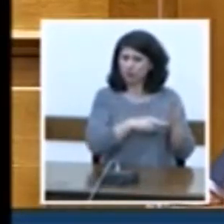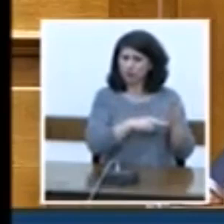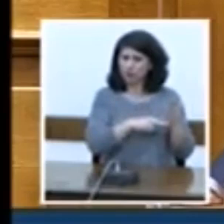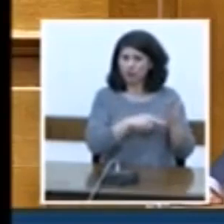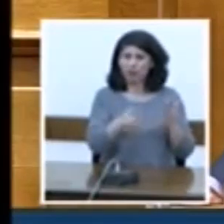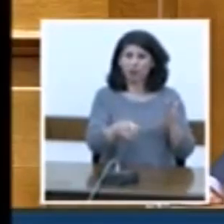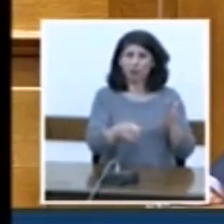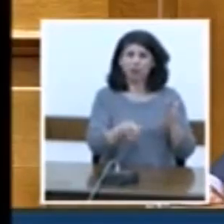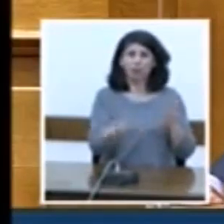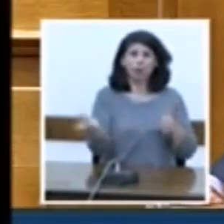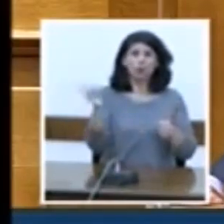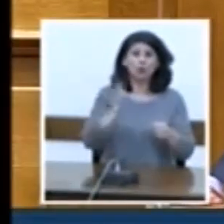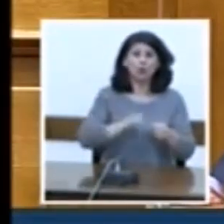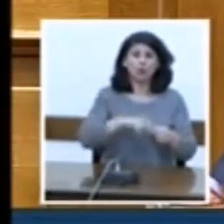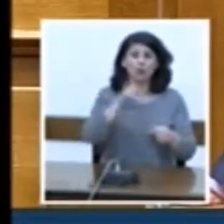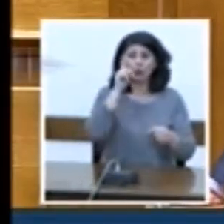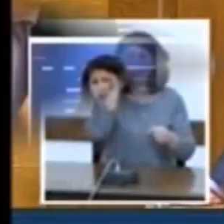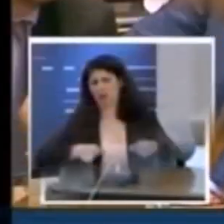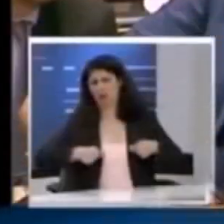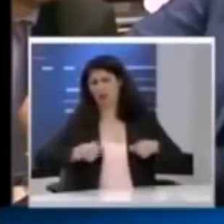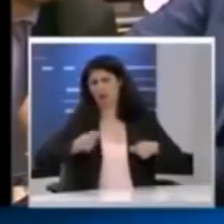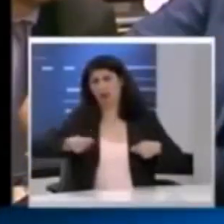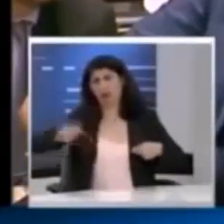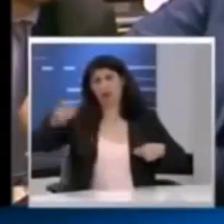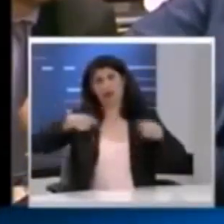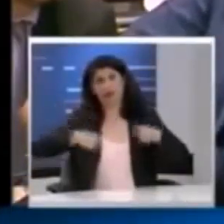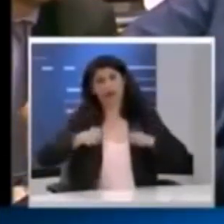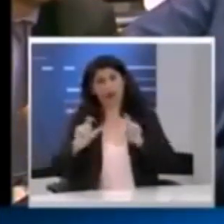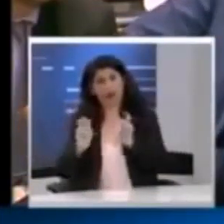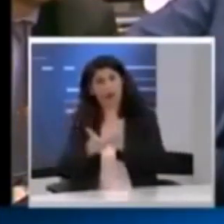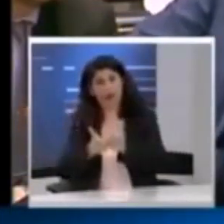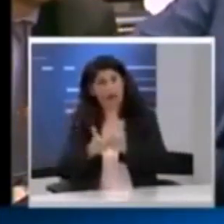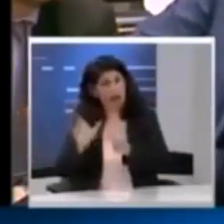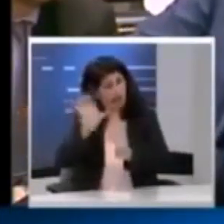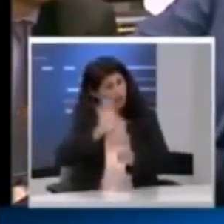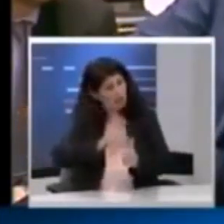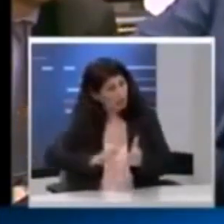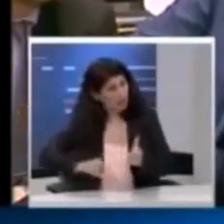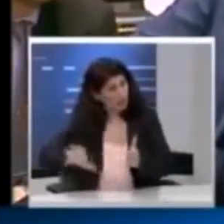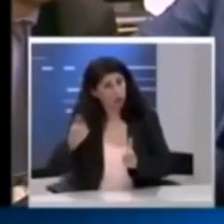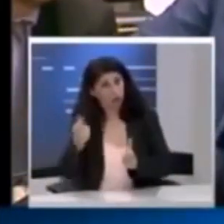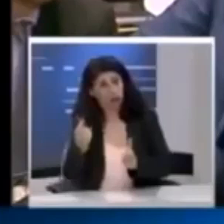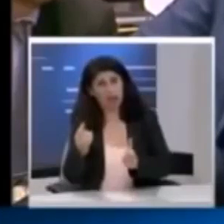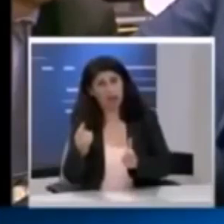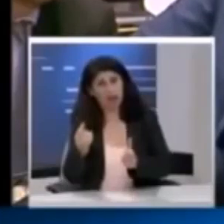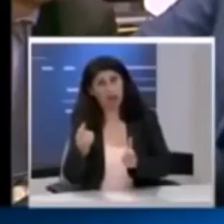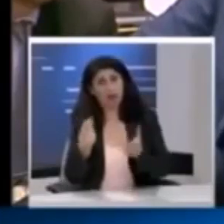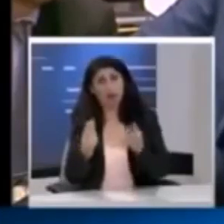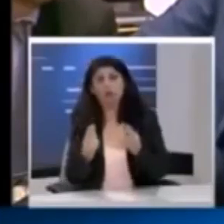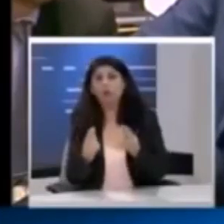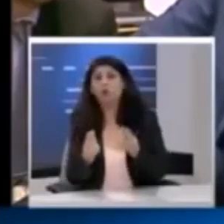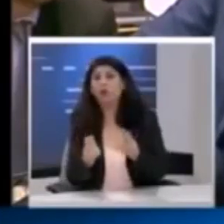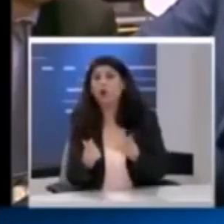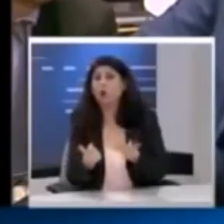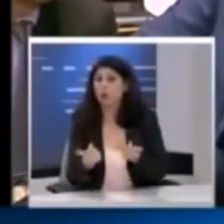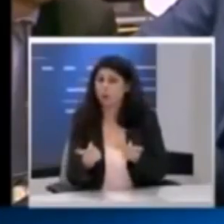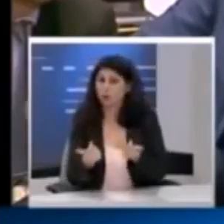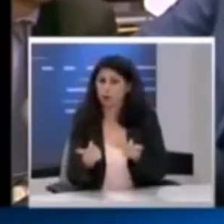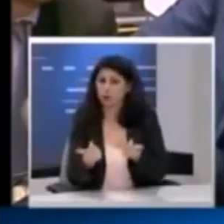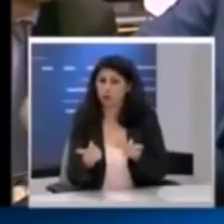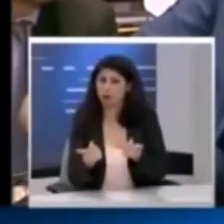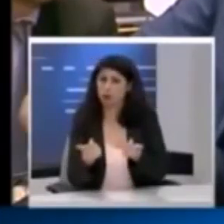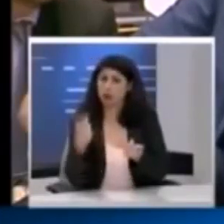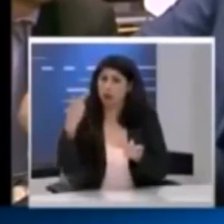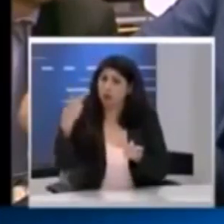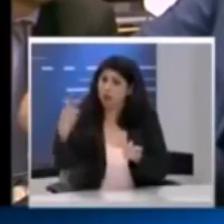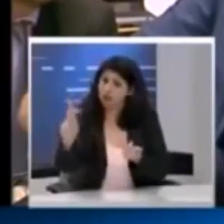νεκρού πατέρα μου ως δίθεν συνεργάτη της Χούντας. Εσείς δεν τα είπατε αυτά? Ας συζητήσουμε λίγο και τους τρόπους με τους οποίους